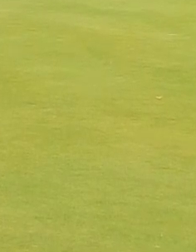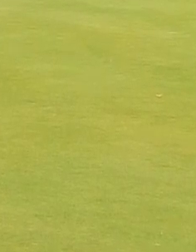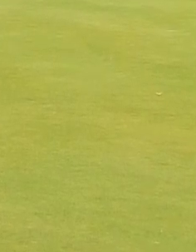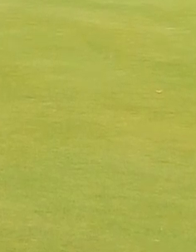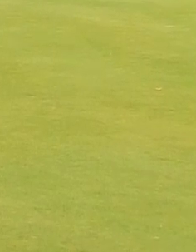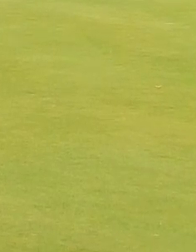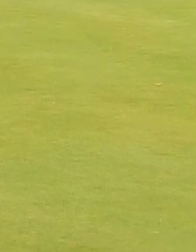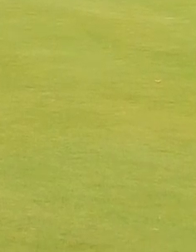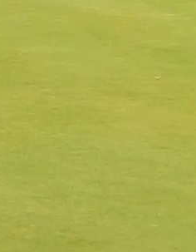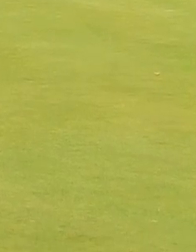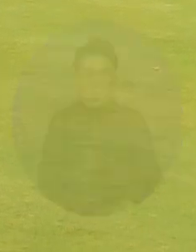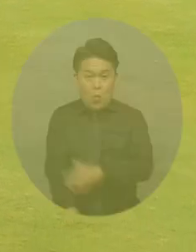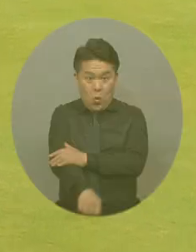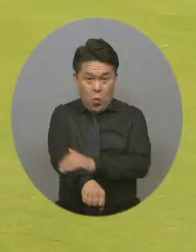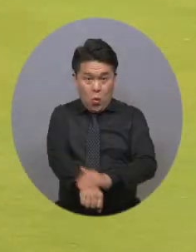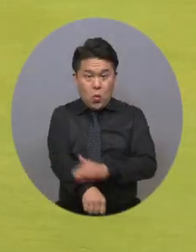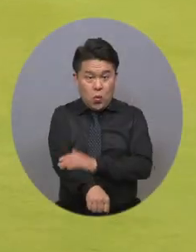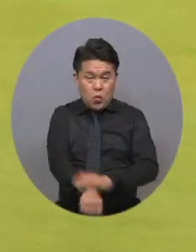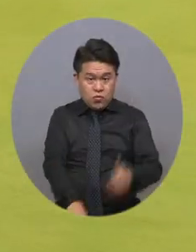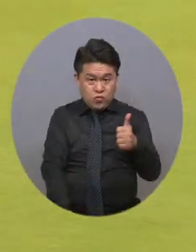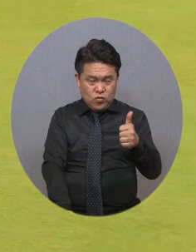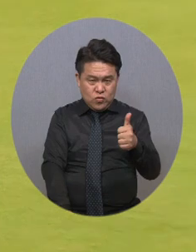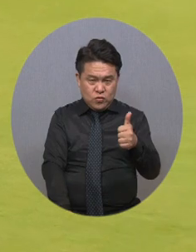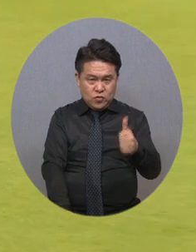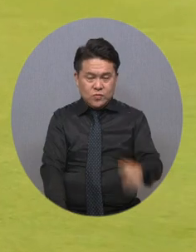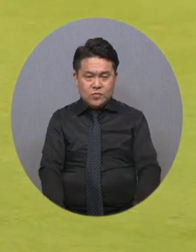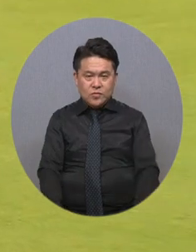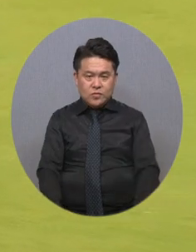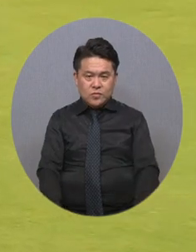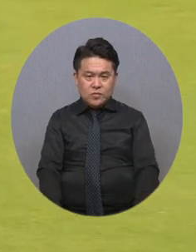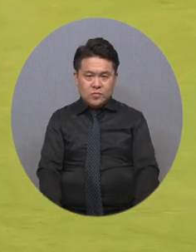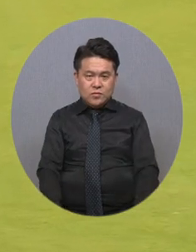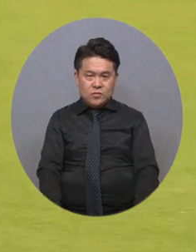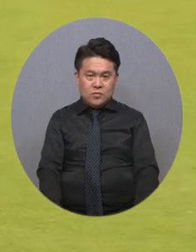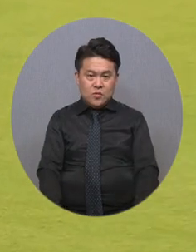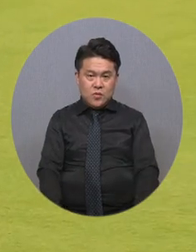오 잘 쳤다. 좋다. 나이스 터치. 오.